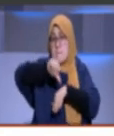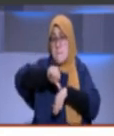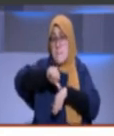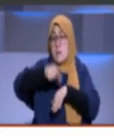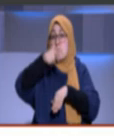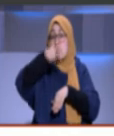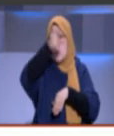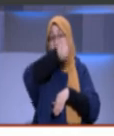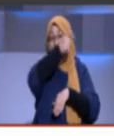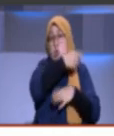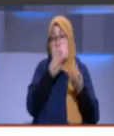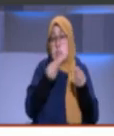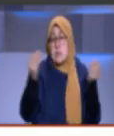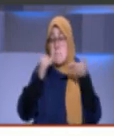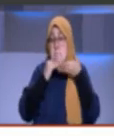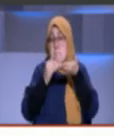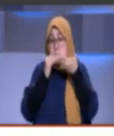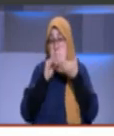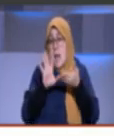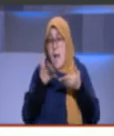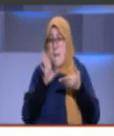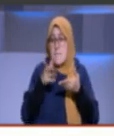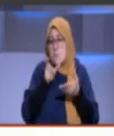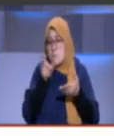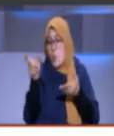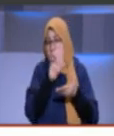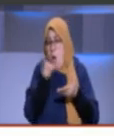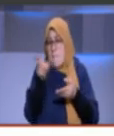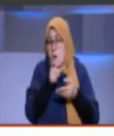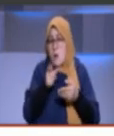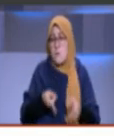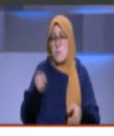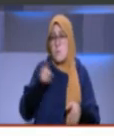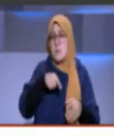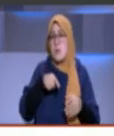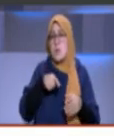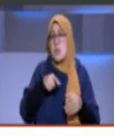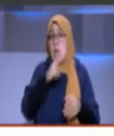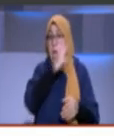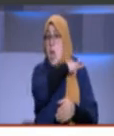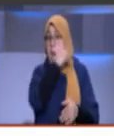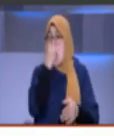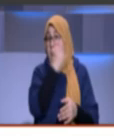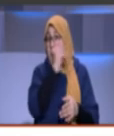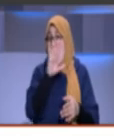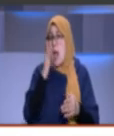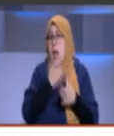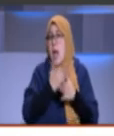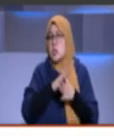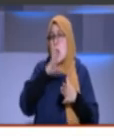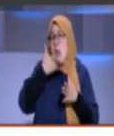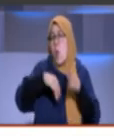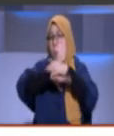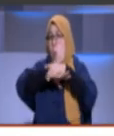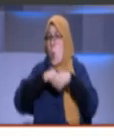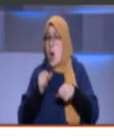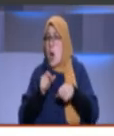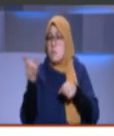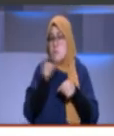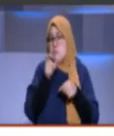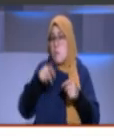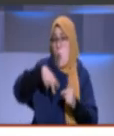بتساعدها، عمليات مراقبة بيقوموا بيها لأجهزة الأمن علشان لو حدث مداهمات أو غيره أو